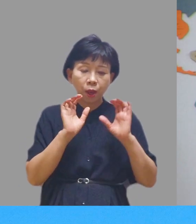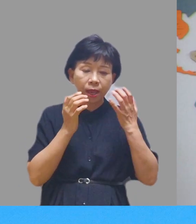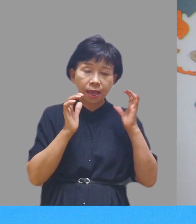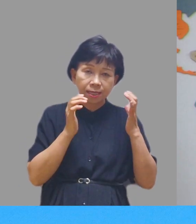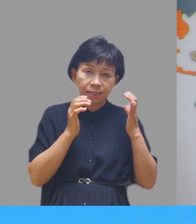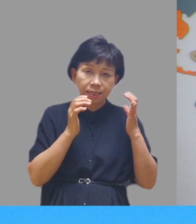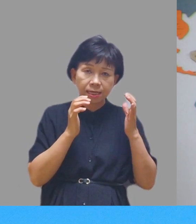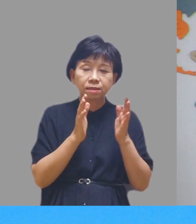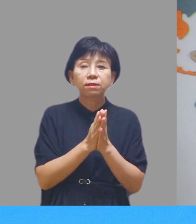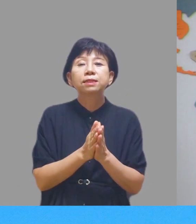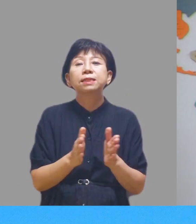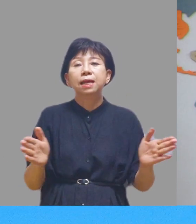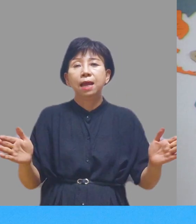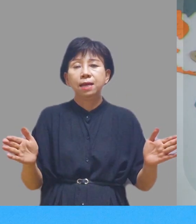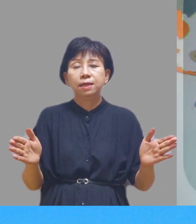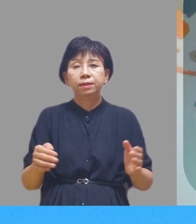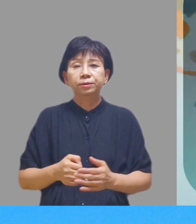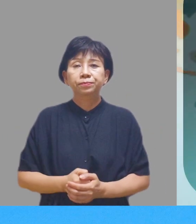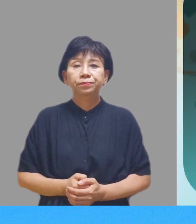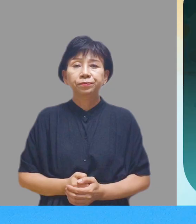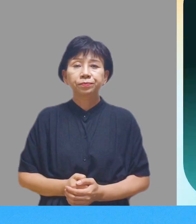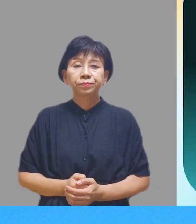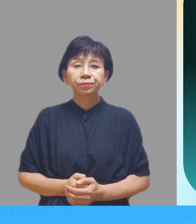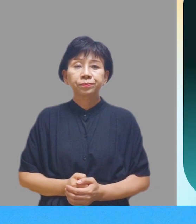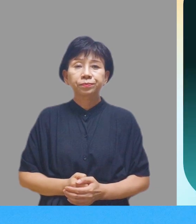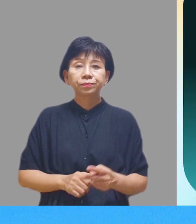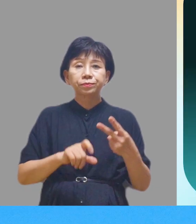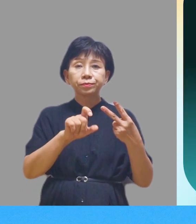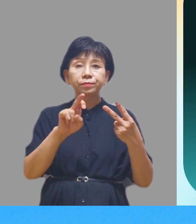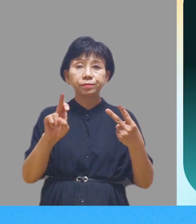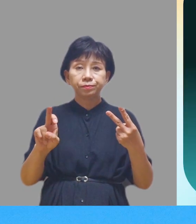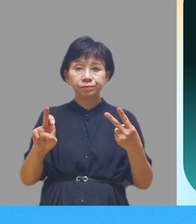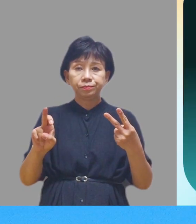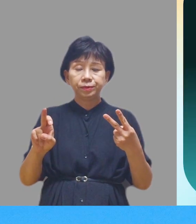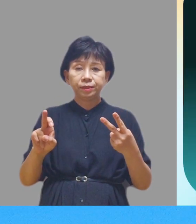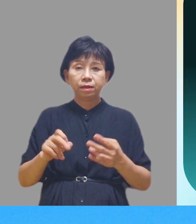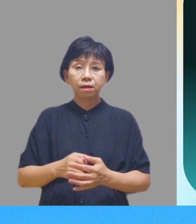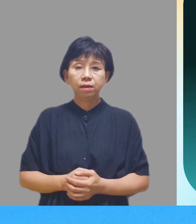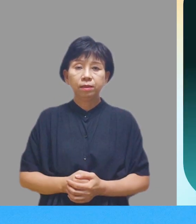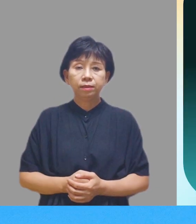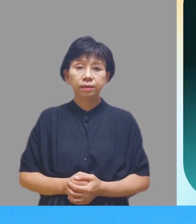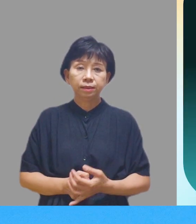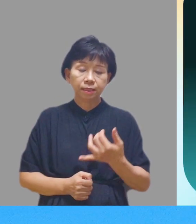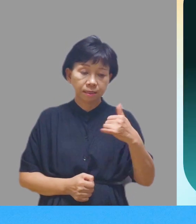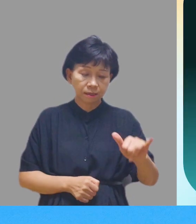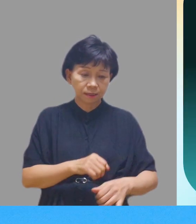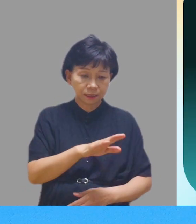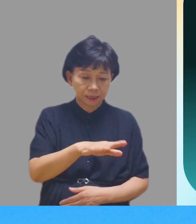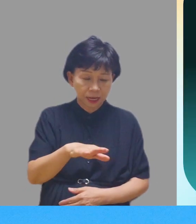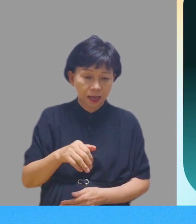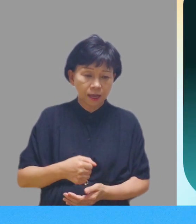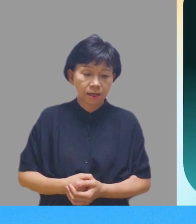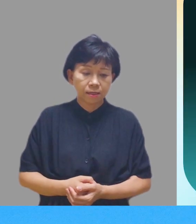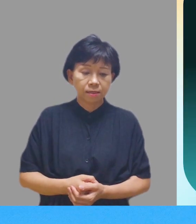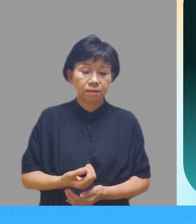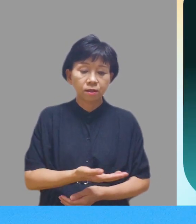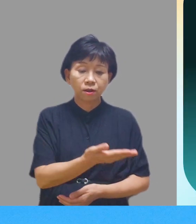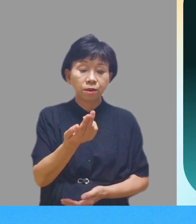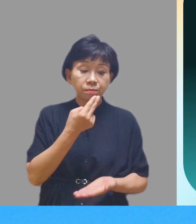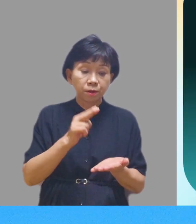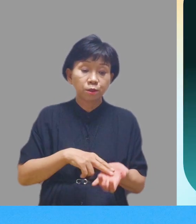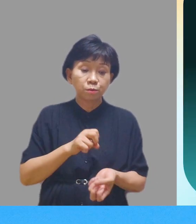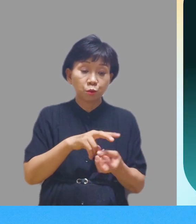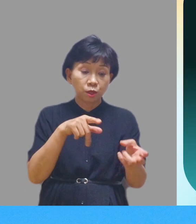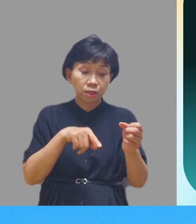단계에서 시작합니다. 12절에서 말씀하는데요. 12절, 자녀들아 내가 너희에게 쓰는 것은